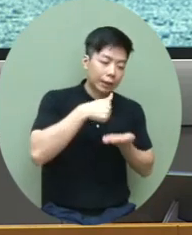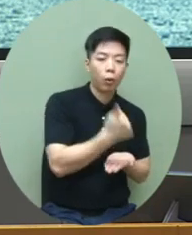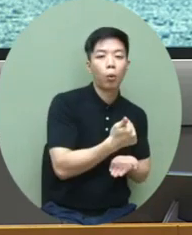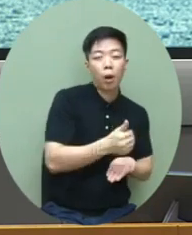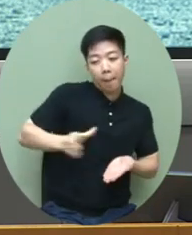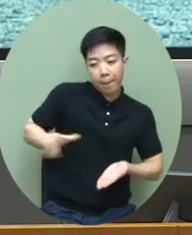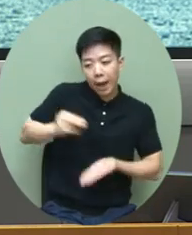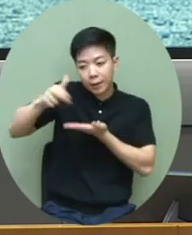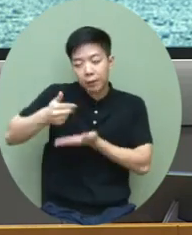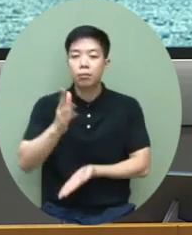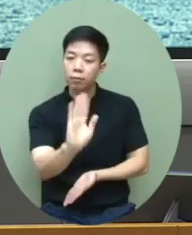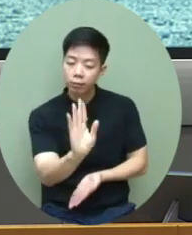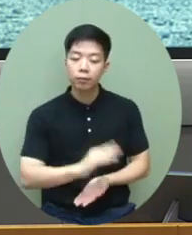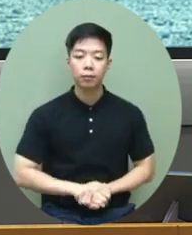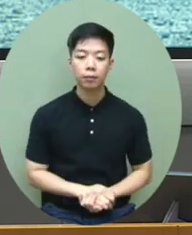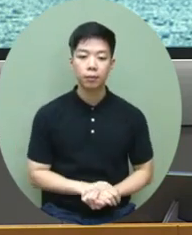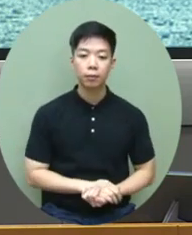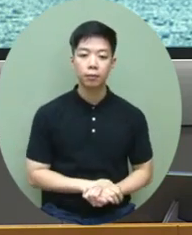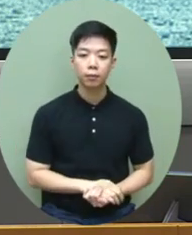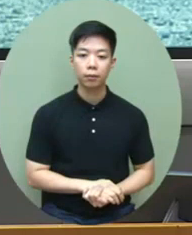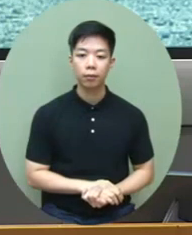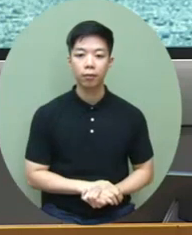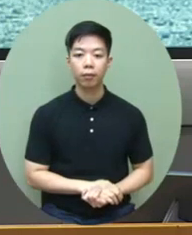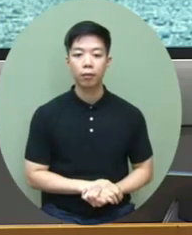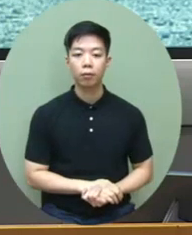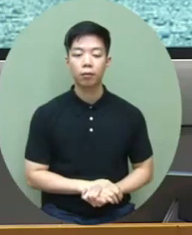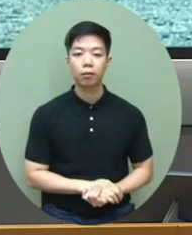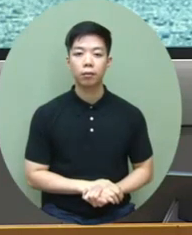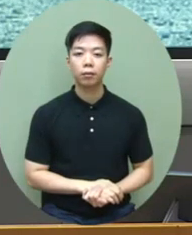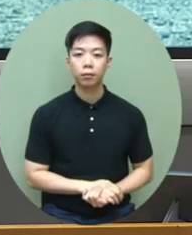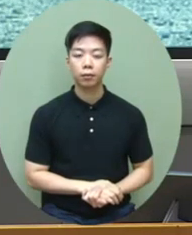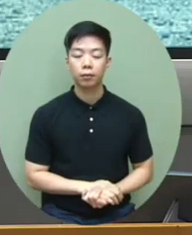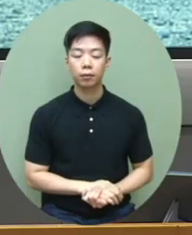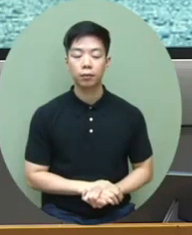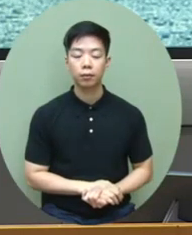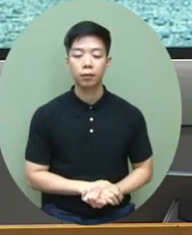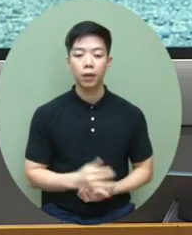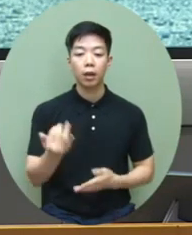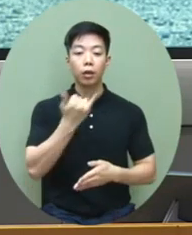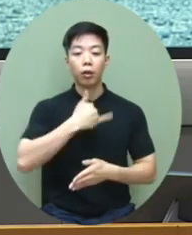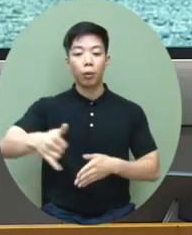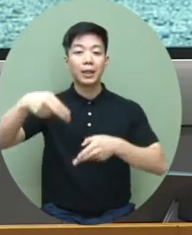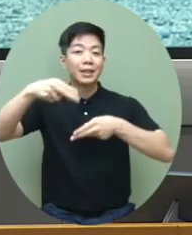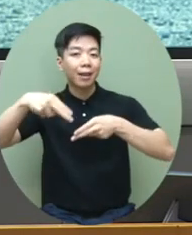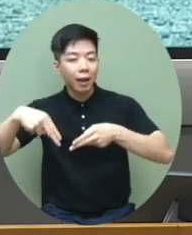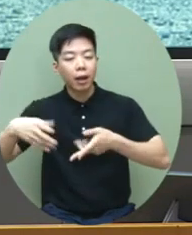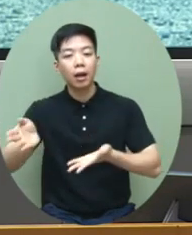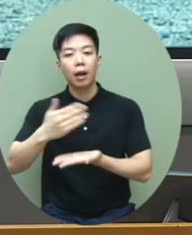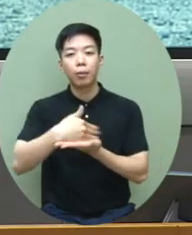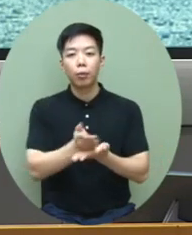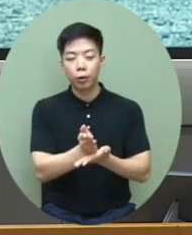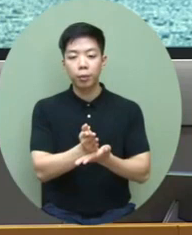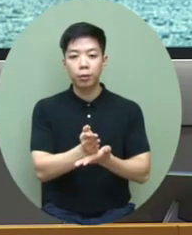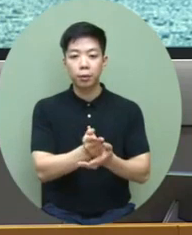量。咁佢哋就理論上就唔可以入餐廳啊，或者同其他一啲需要疫苗通行證嘅表列